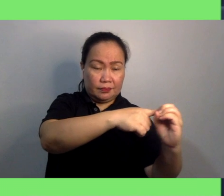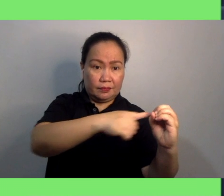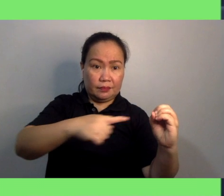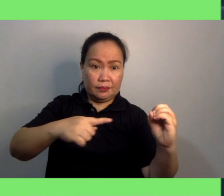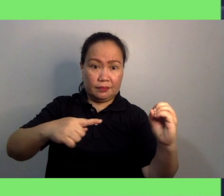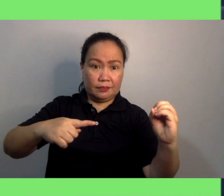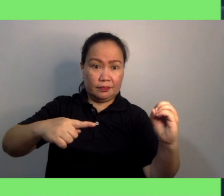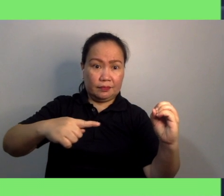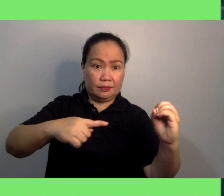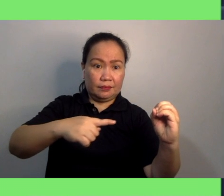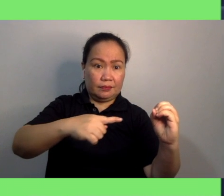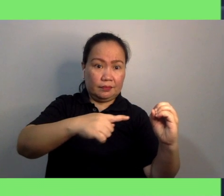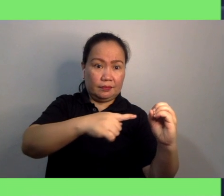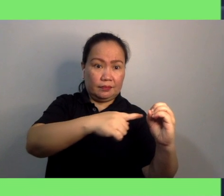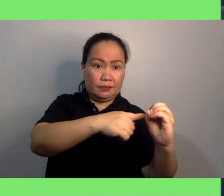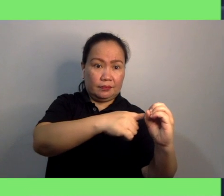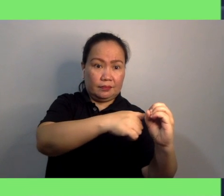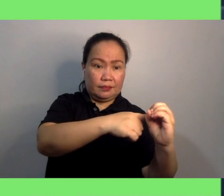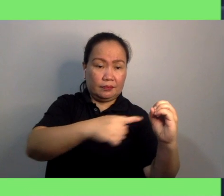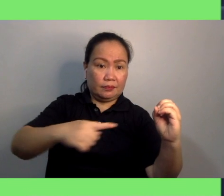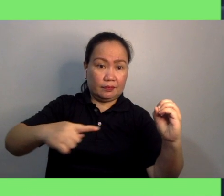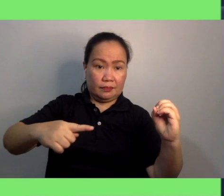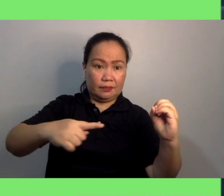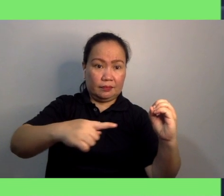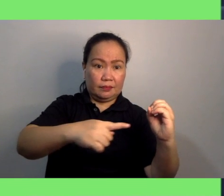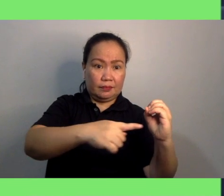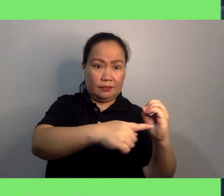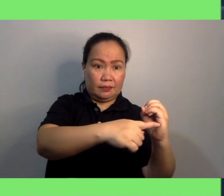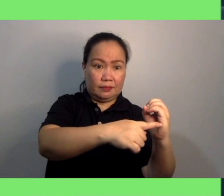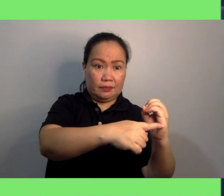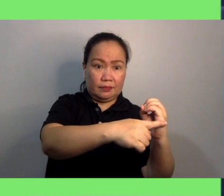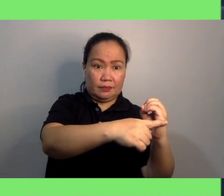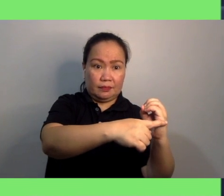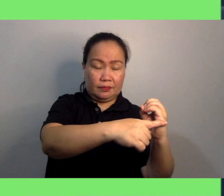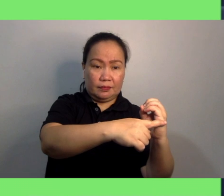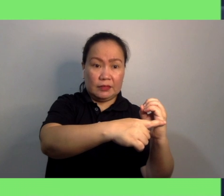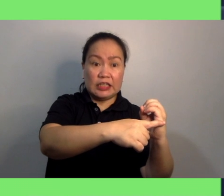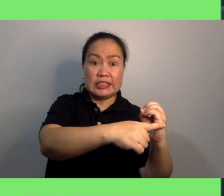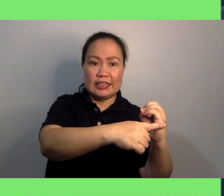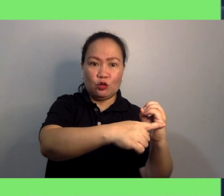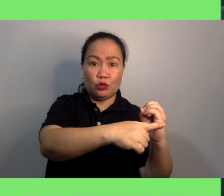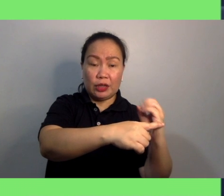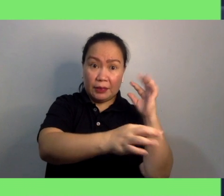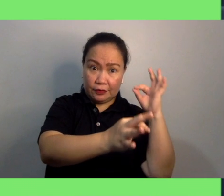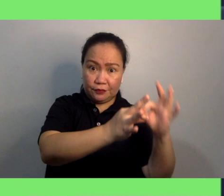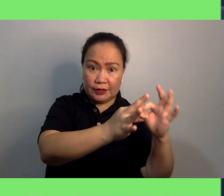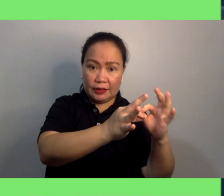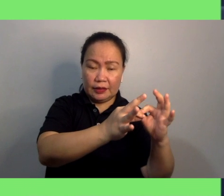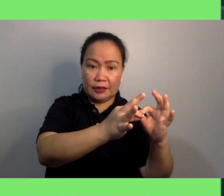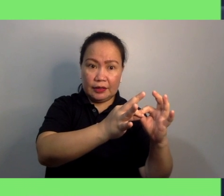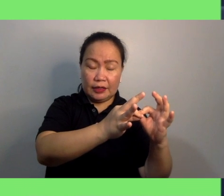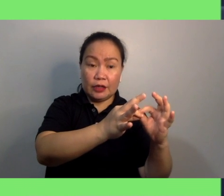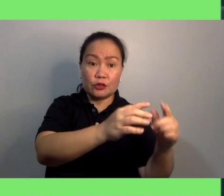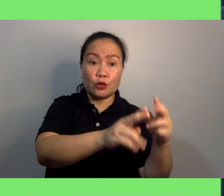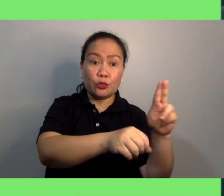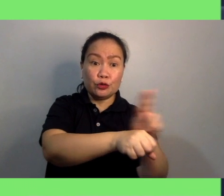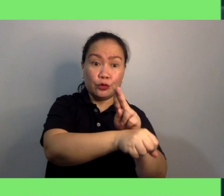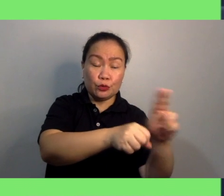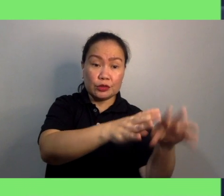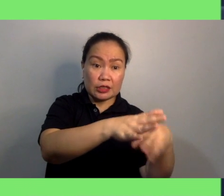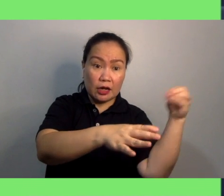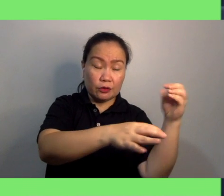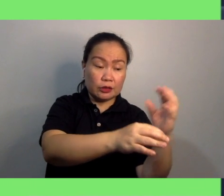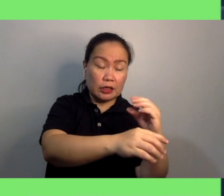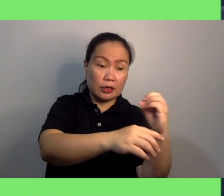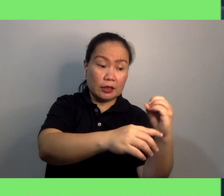nakatapat siya sa 0 degree. So, itong example na to ng angle na to is, ang gagamitin natin ay yung outer